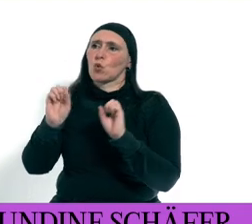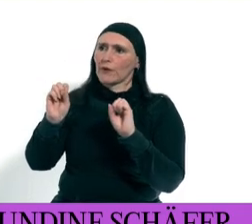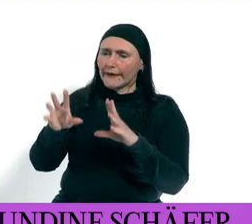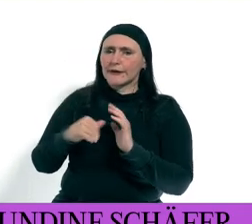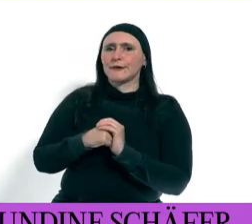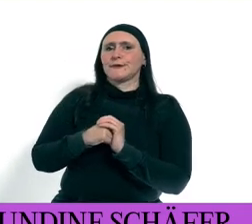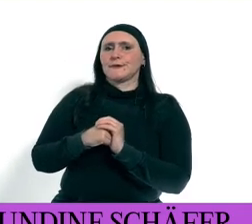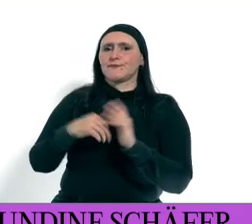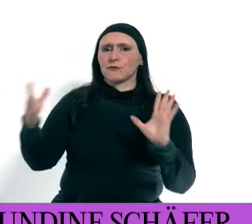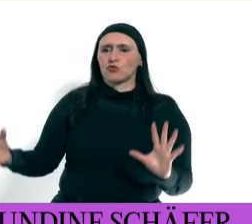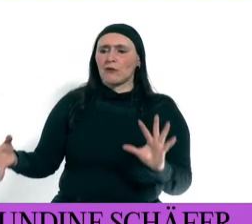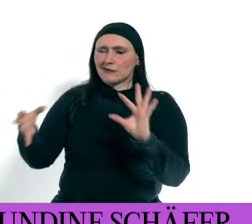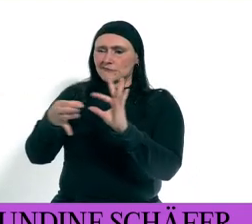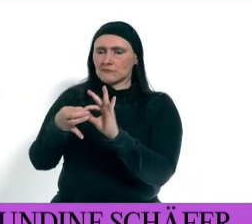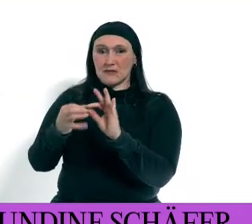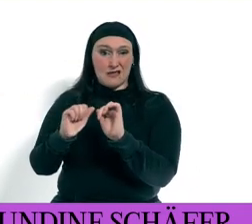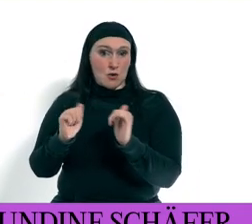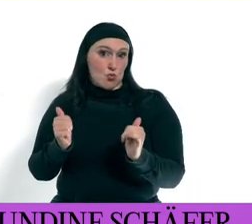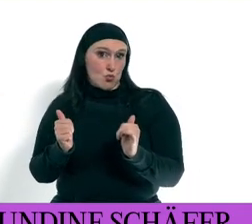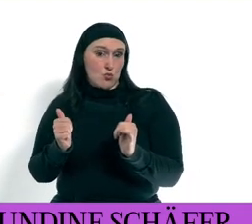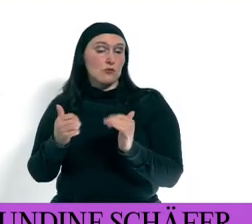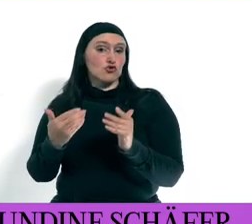Wie können wir eine Brücke bauen, sozusagen?